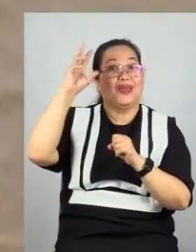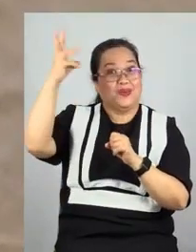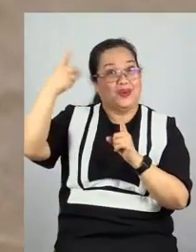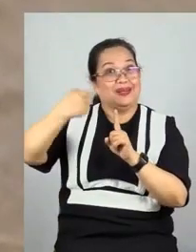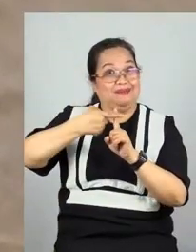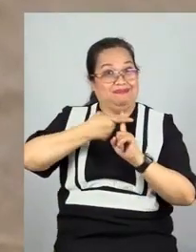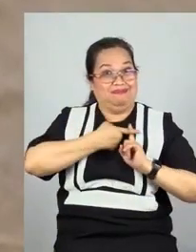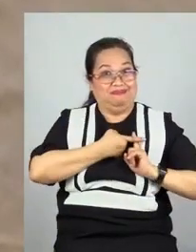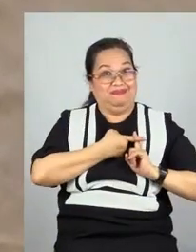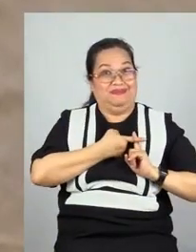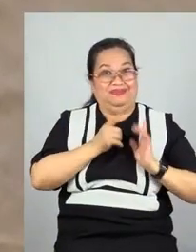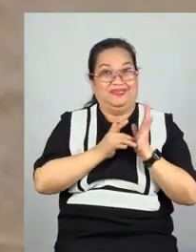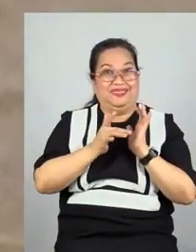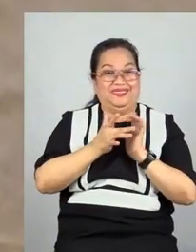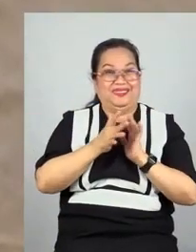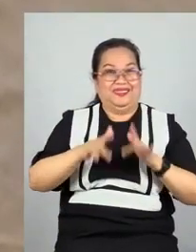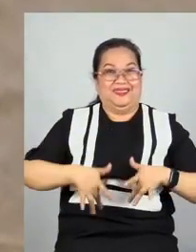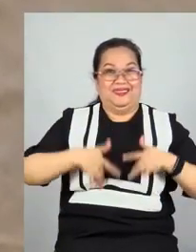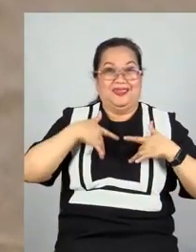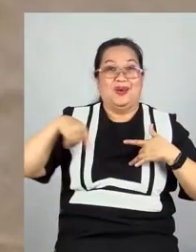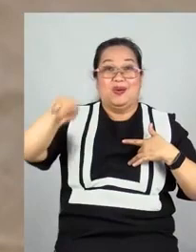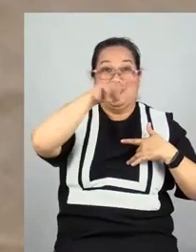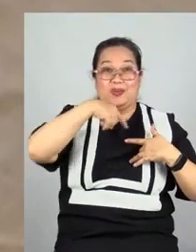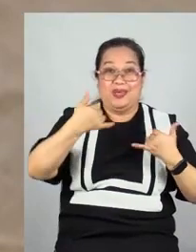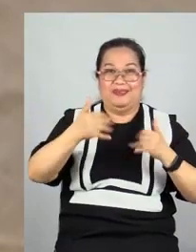Kanya. Tayo po ay manalangin.